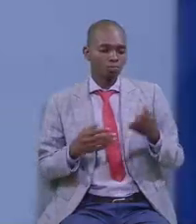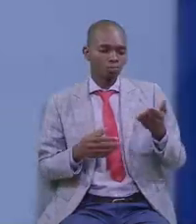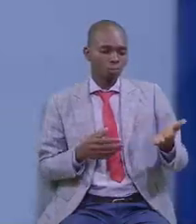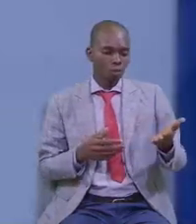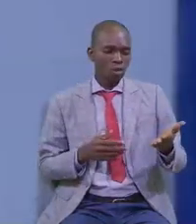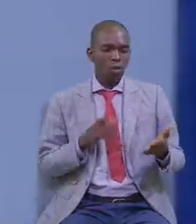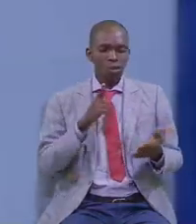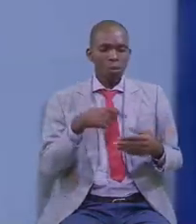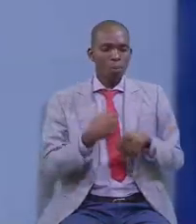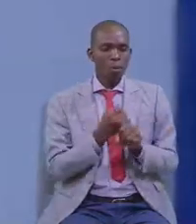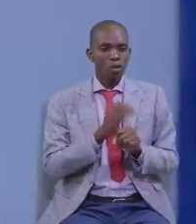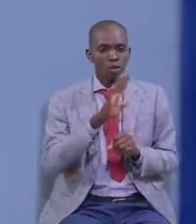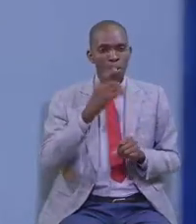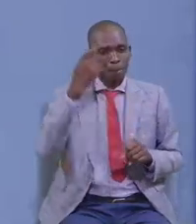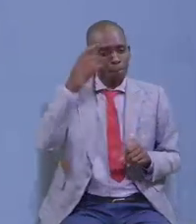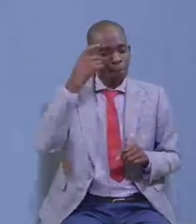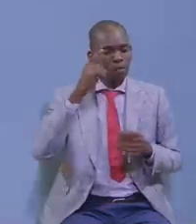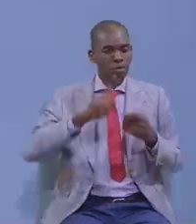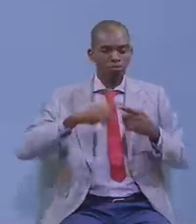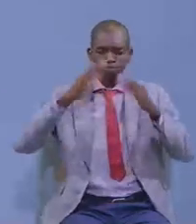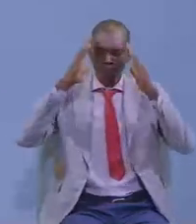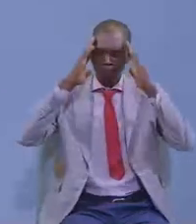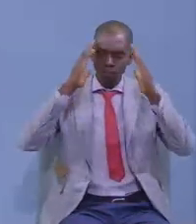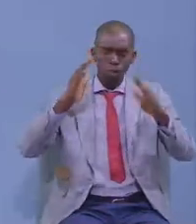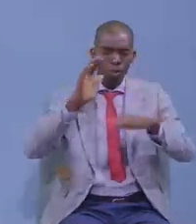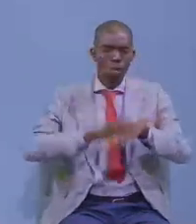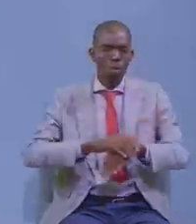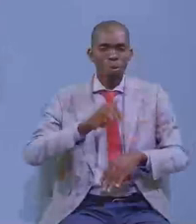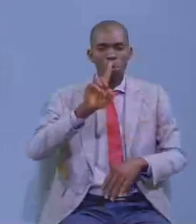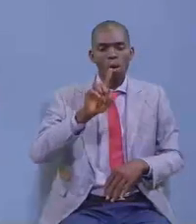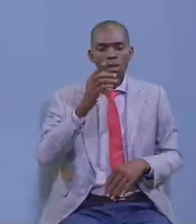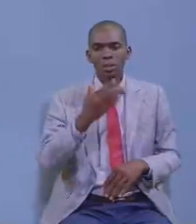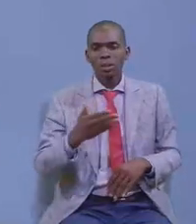Et vous vous focalisez sur une seule chose. Dans la méditation,